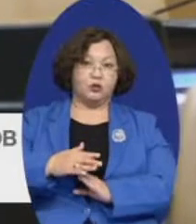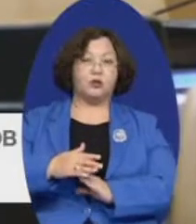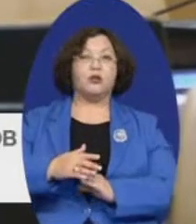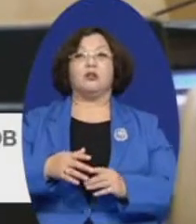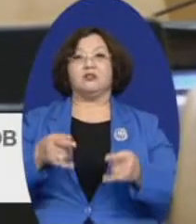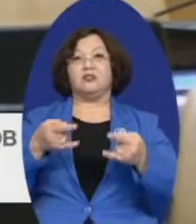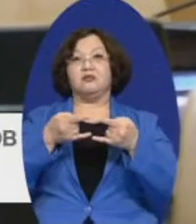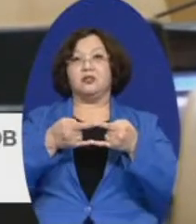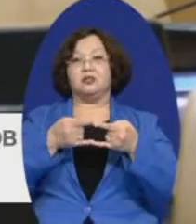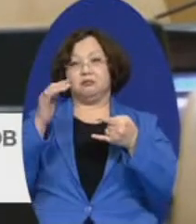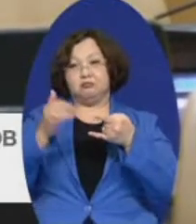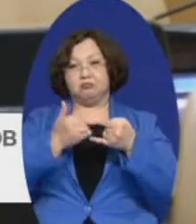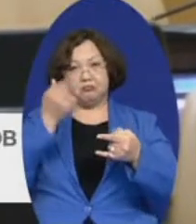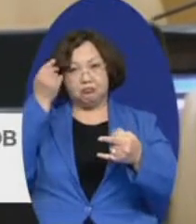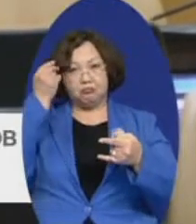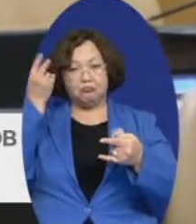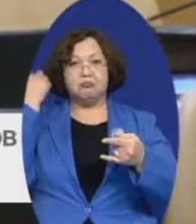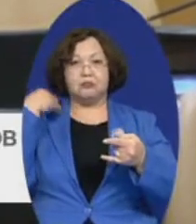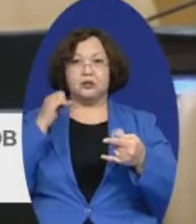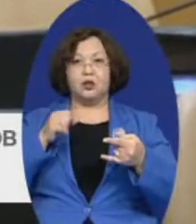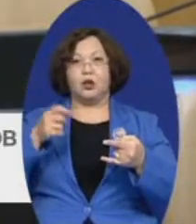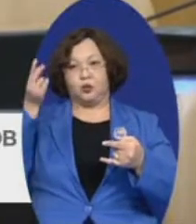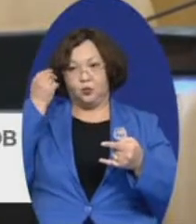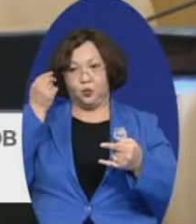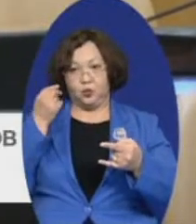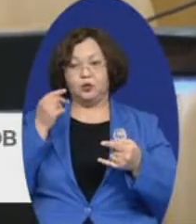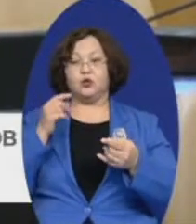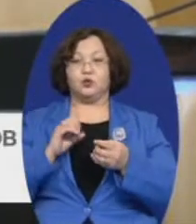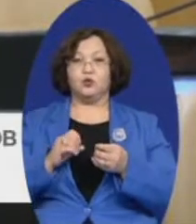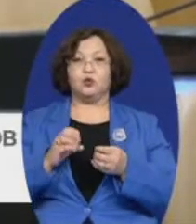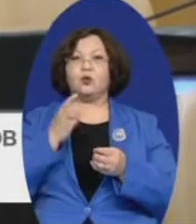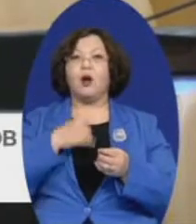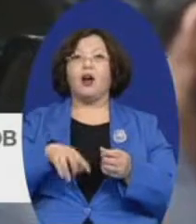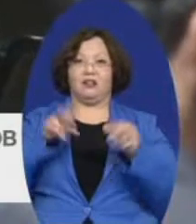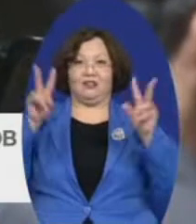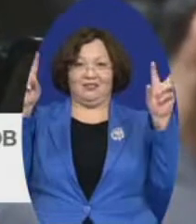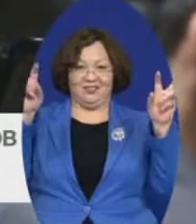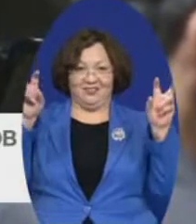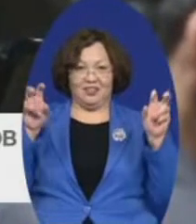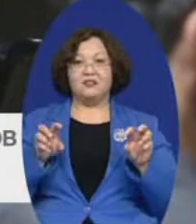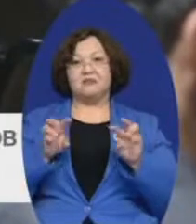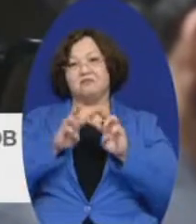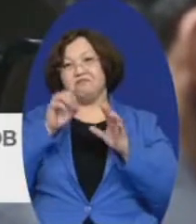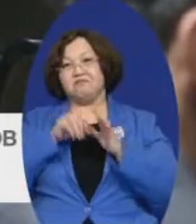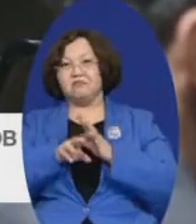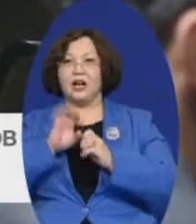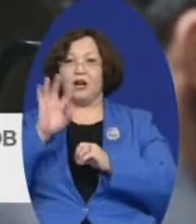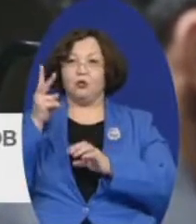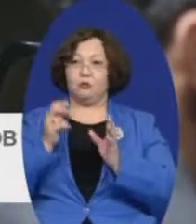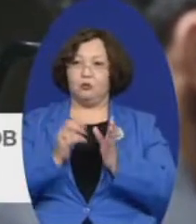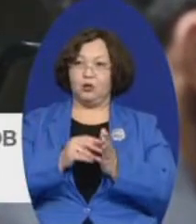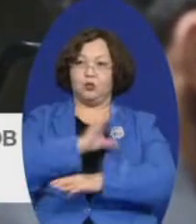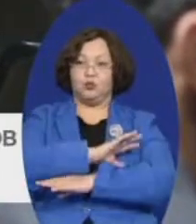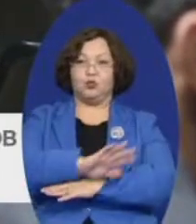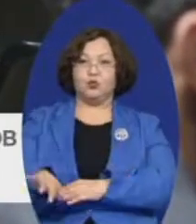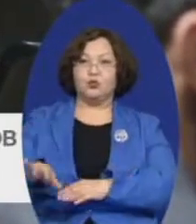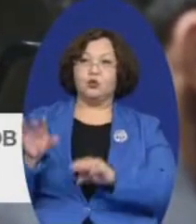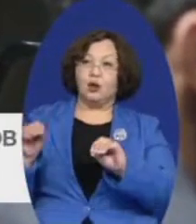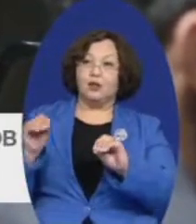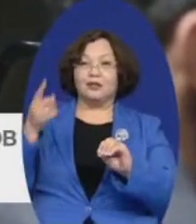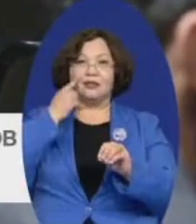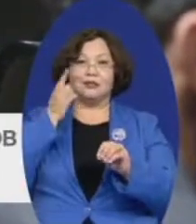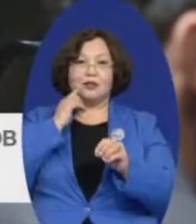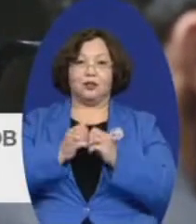их хичээлийг эхлүүлсэн. Хичээлийн хоцрогдол нөхөх зорилгоор сураад цэгийн платформыг нэвтрүүлж 12,000 сурагчийг туршилтын хөтөлбөрт хамруулсан